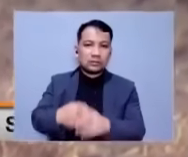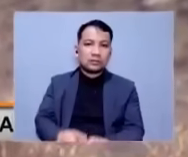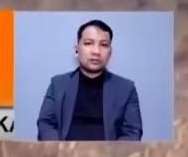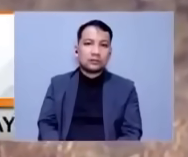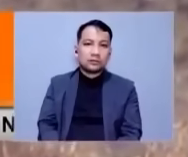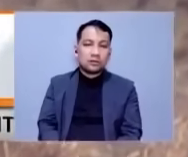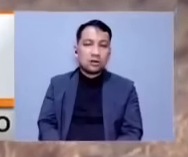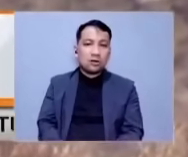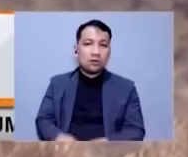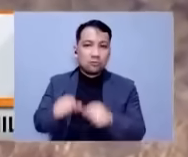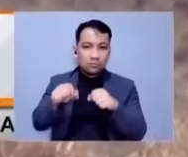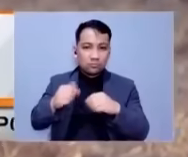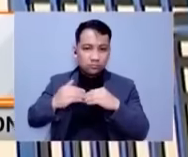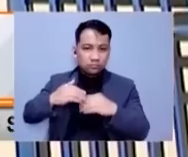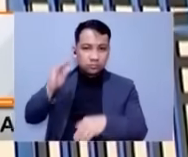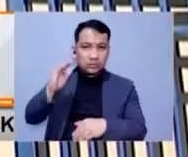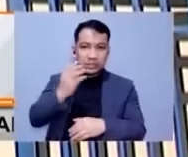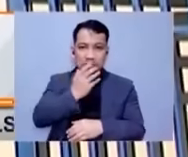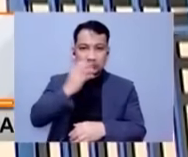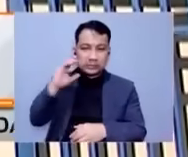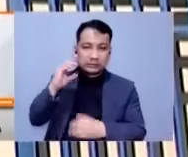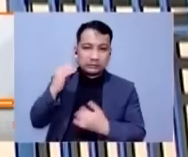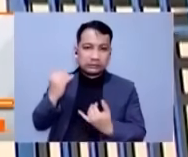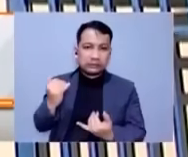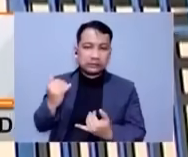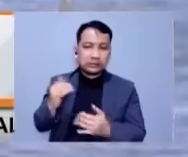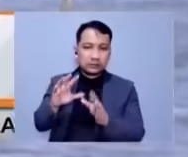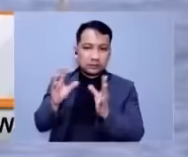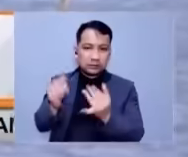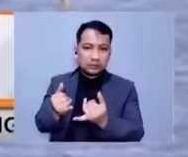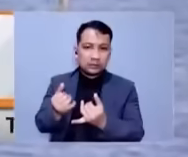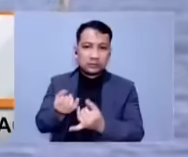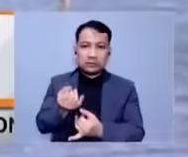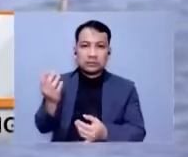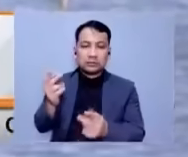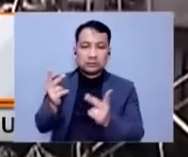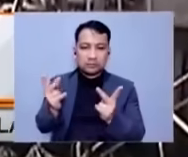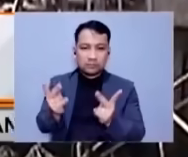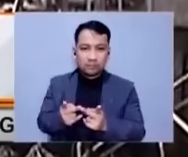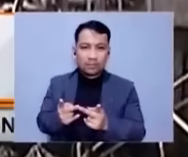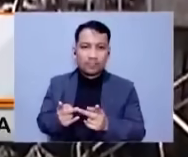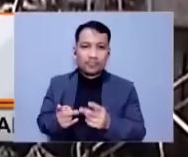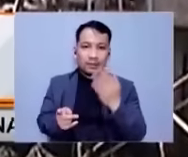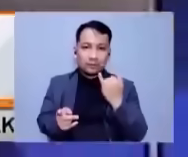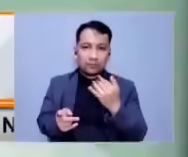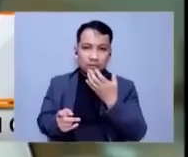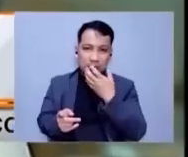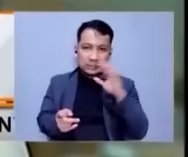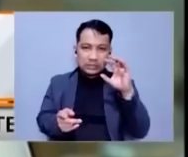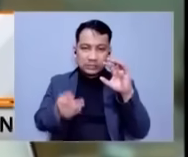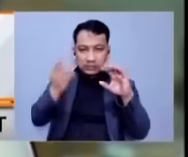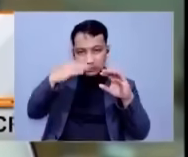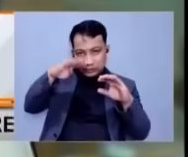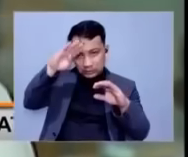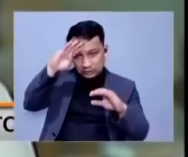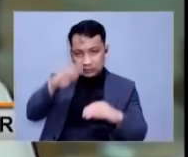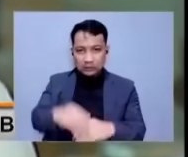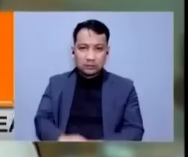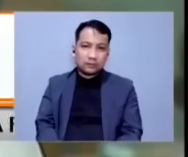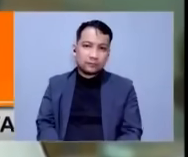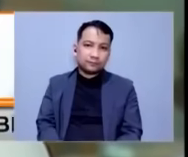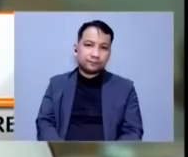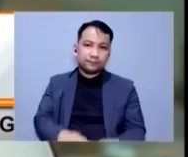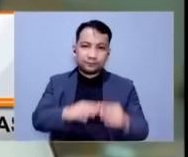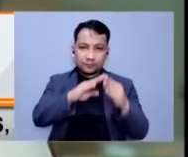pwedeng magdulot ng heat stroke. Sa isang barangay nga, ilang residente ang namatay dahil sa matinding init. Talagang yung ibang mga bahay ay walang